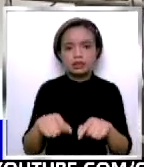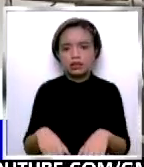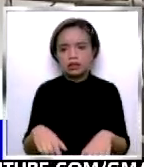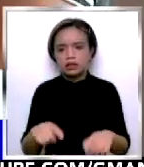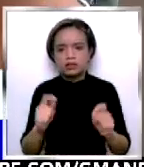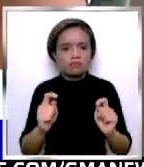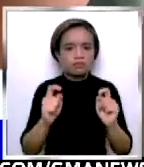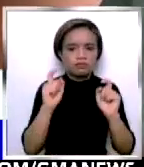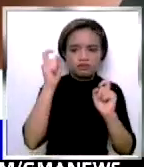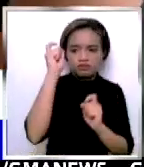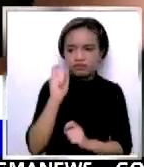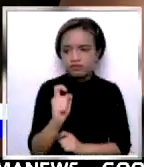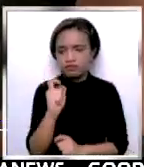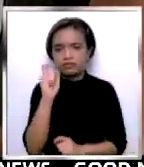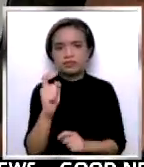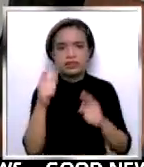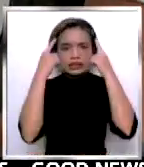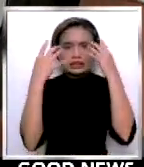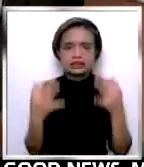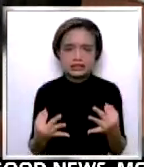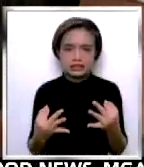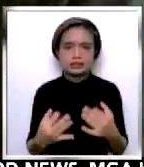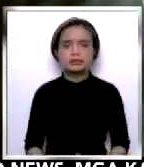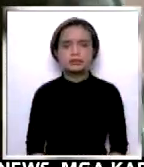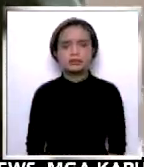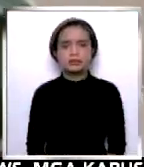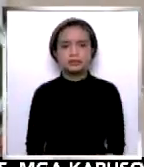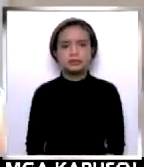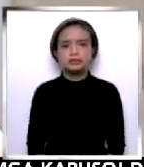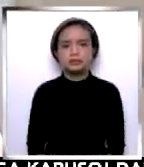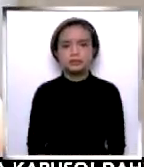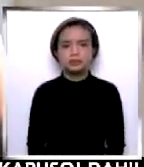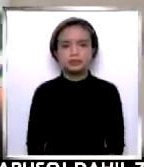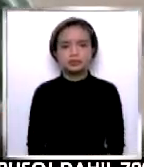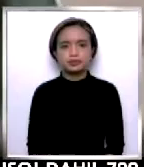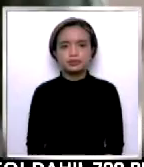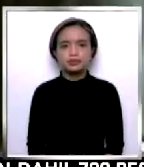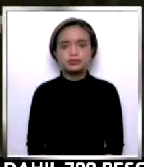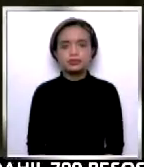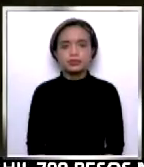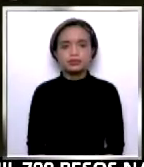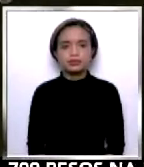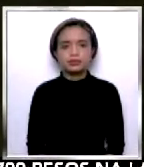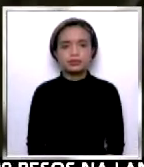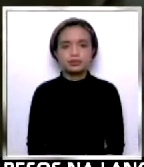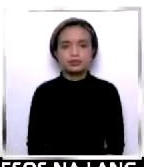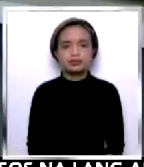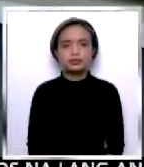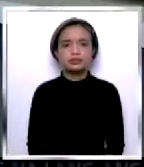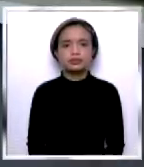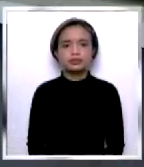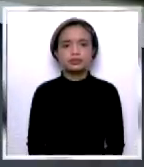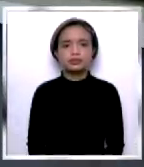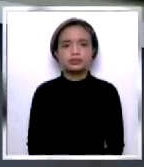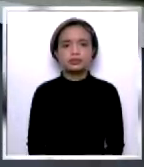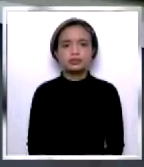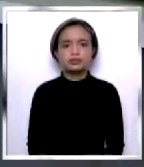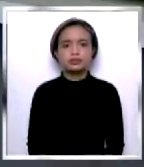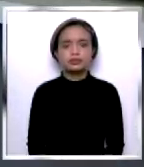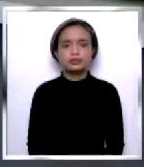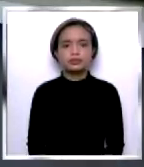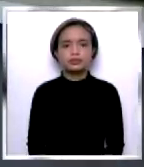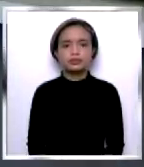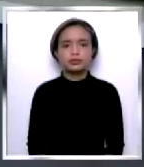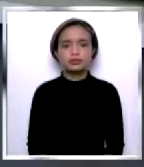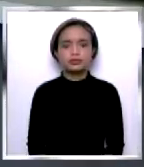ng desisyon. Para sa GMA Integrated News, Ivan Mayrina, Nakatutok, 24 Horas. Ang mga